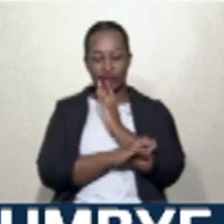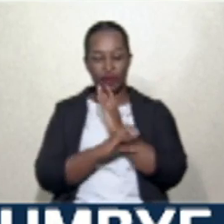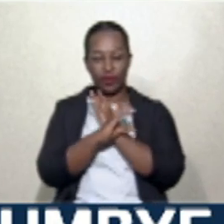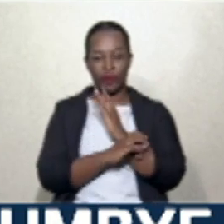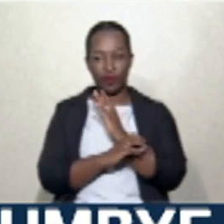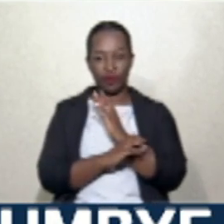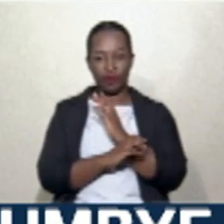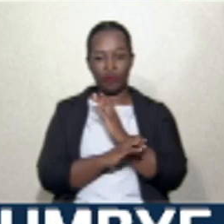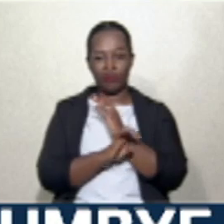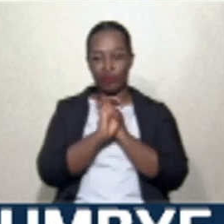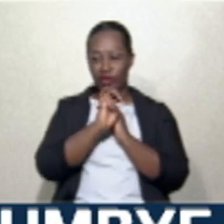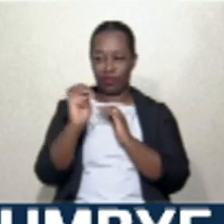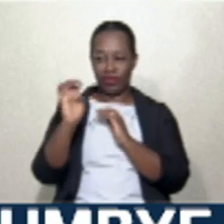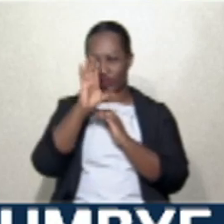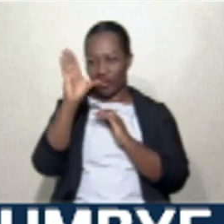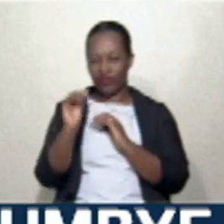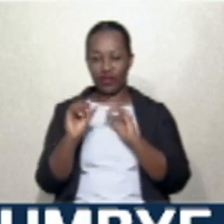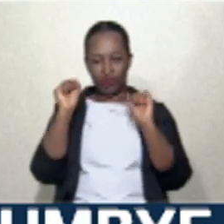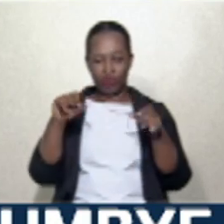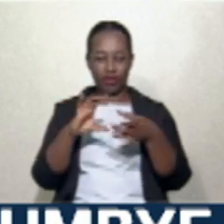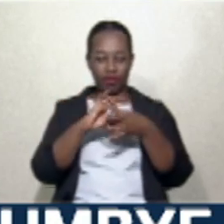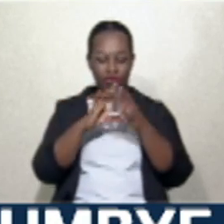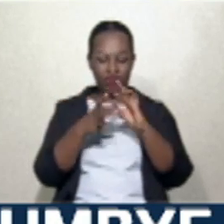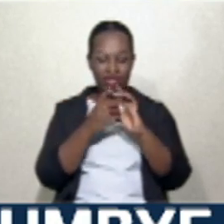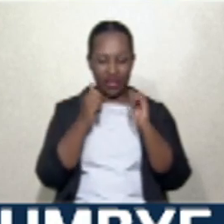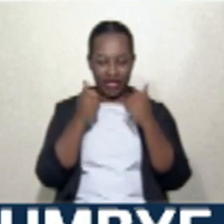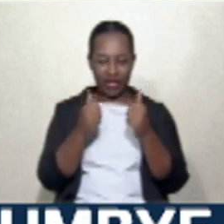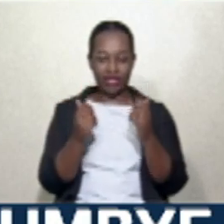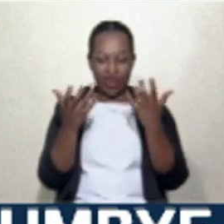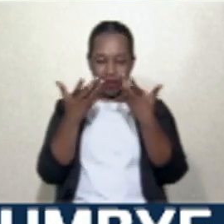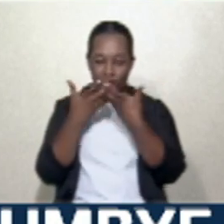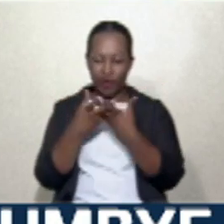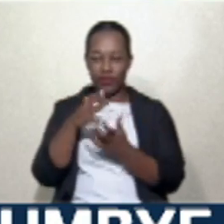by'akarere zishobora kuzuzanya neza n'iz'umuryango w'abibumbye.